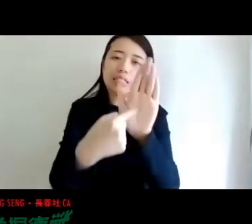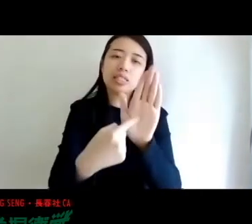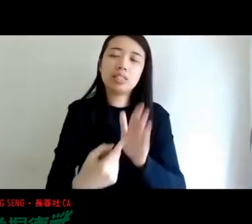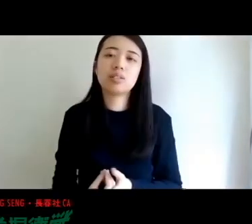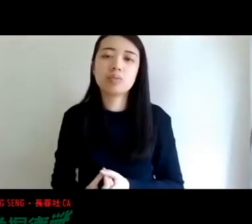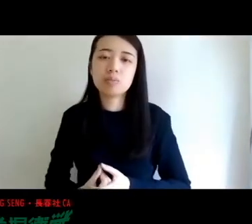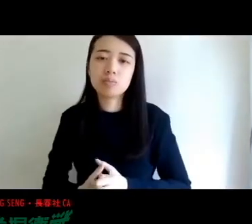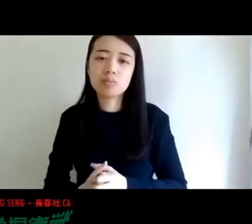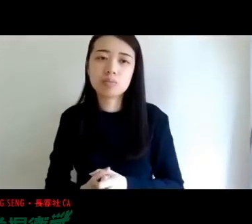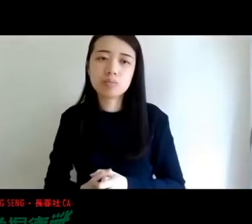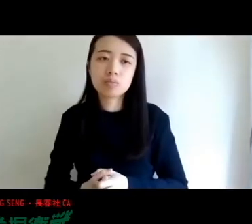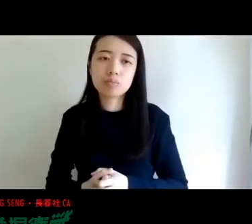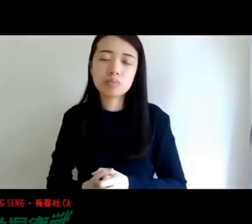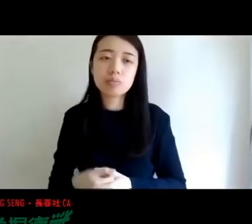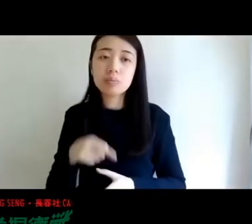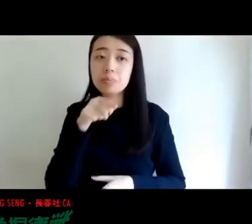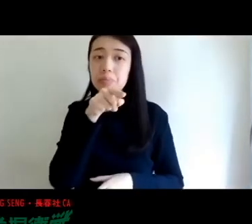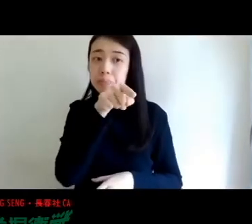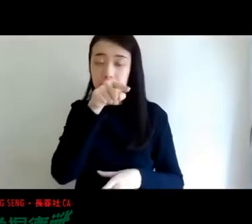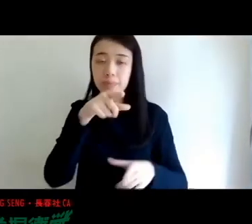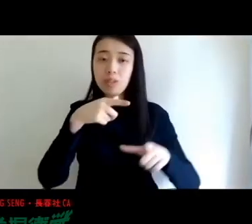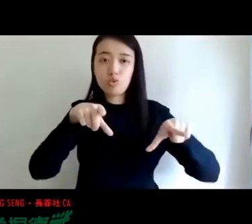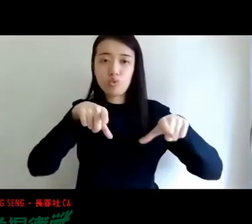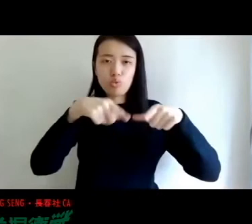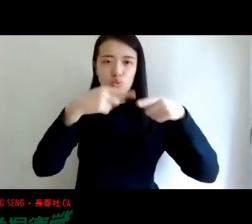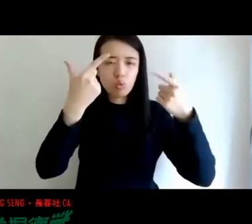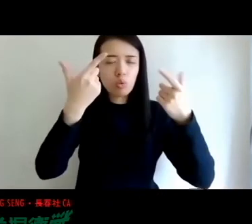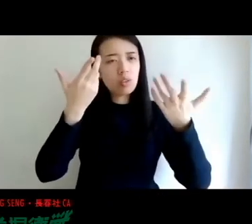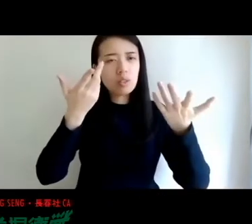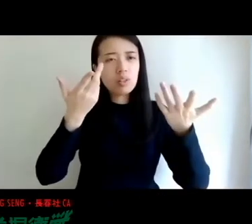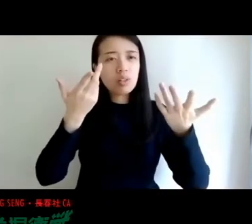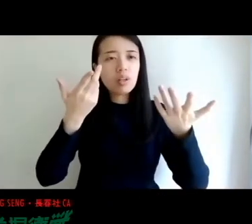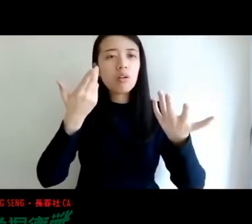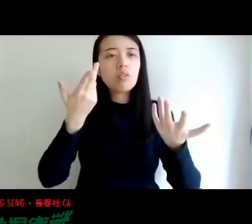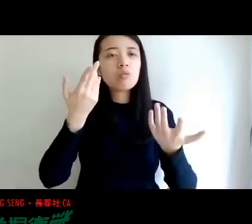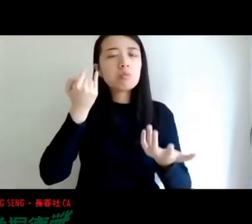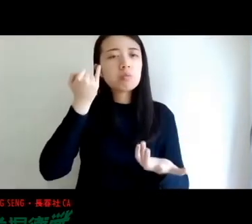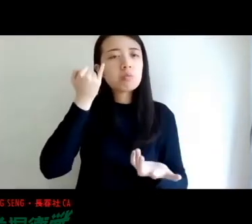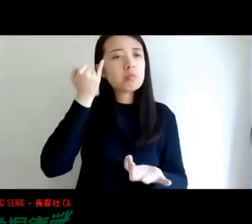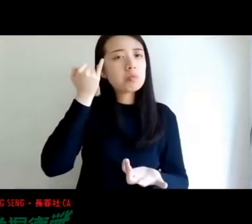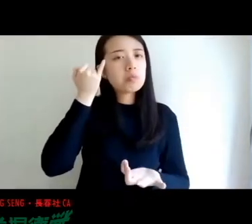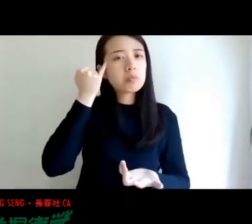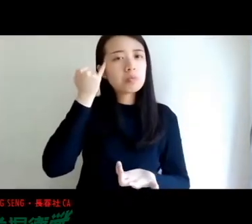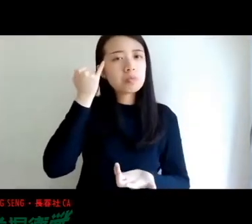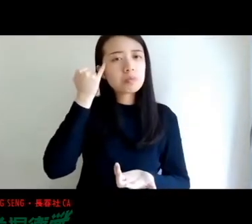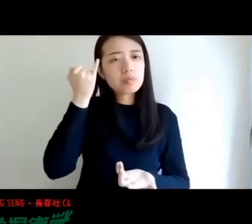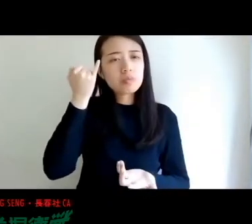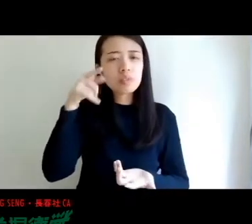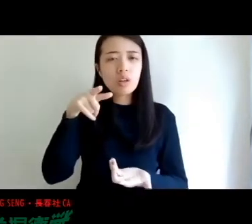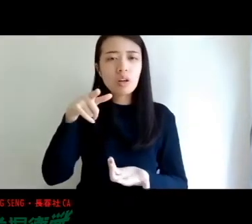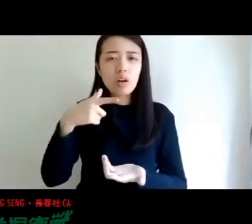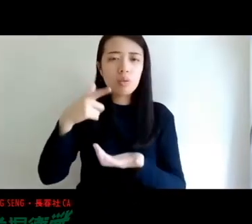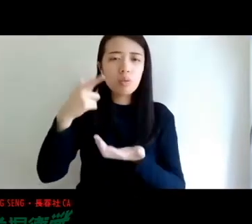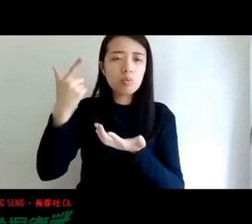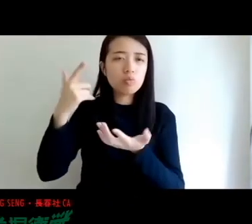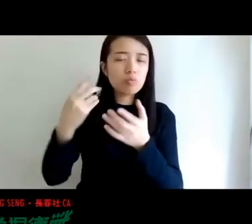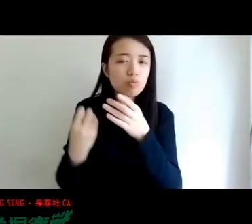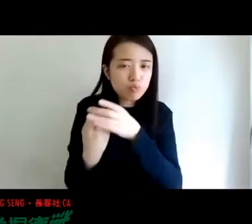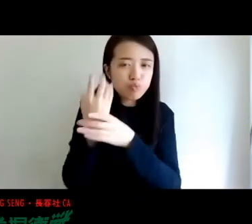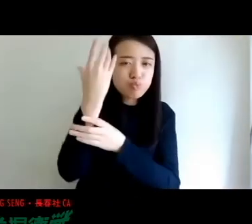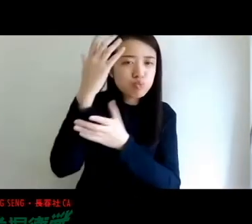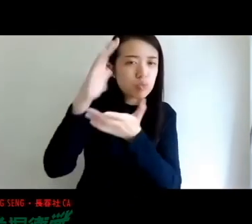咁呢棵樹咧，有唔知有幾年紀有幾大咧？呢棵